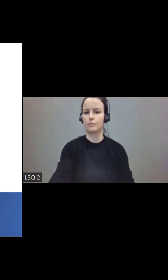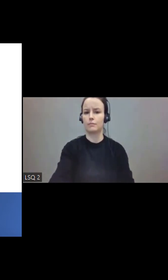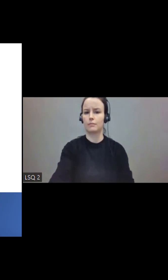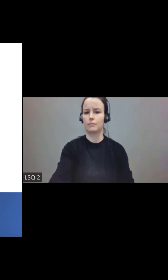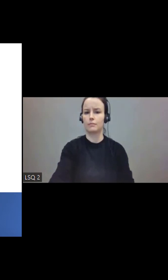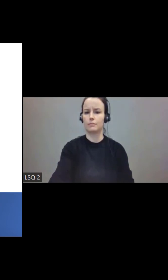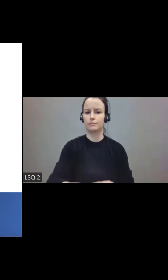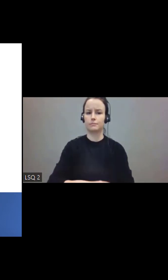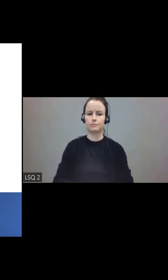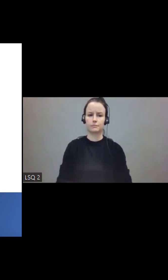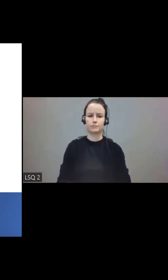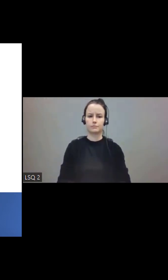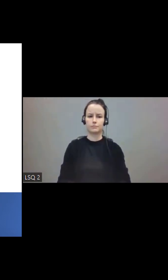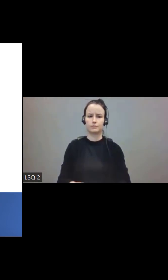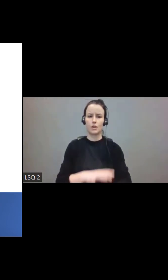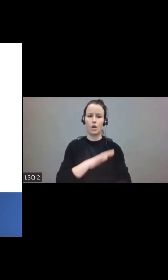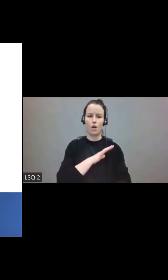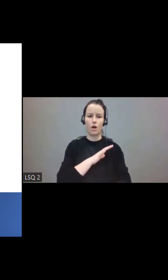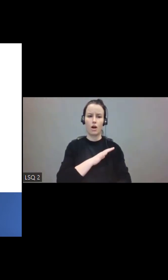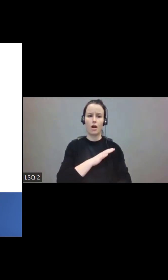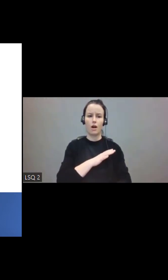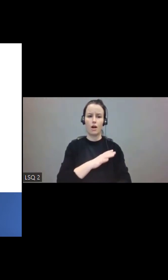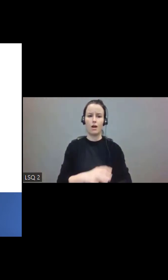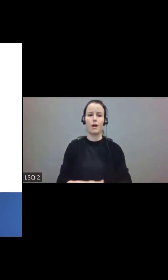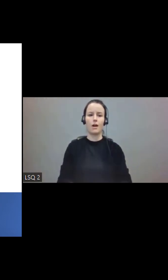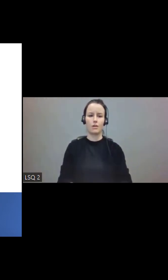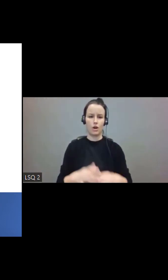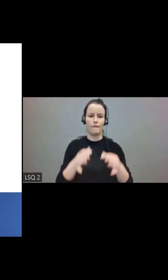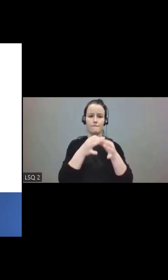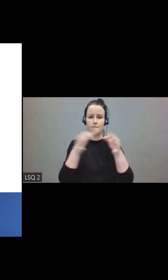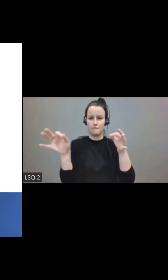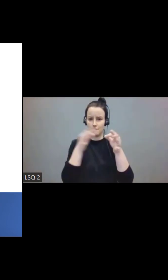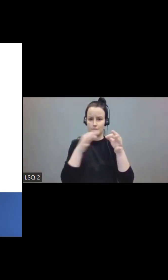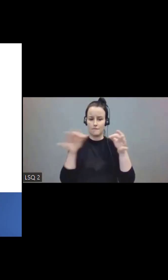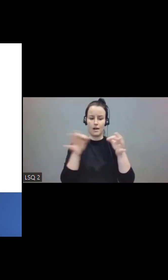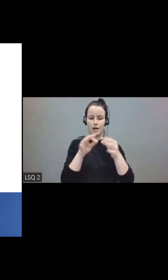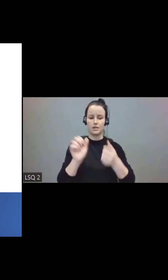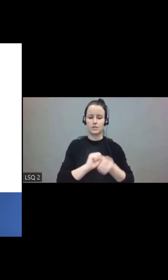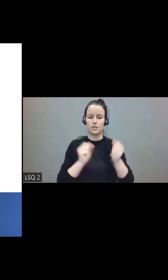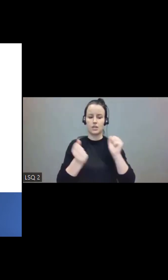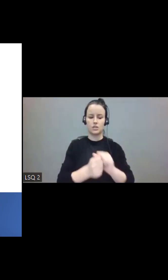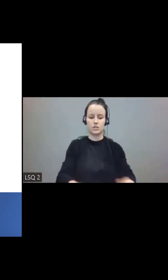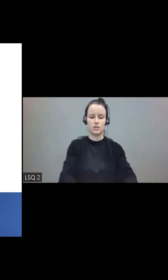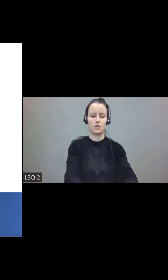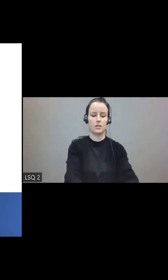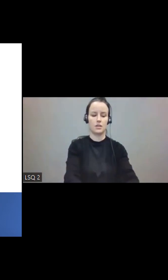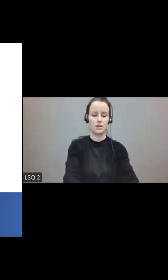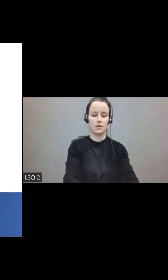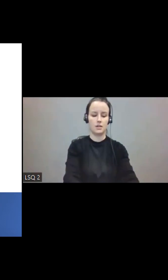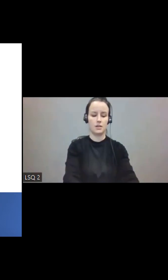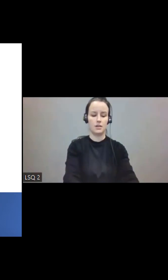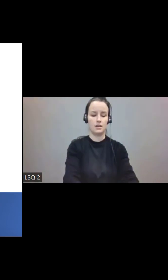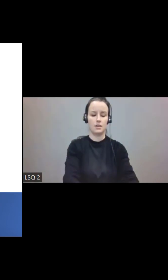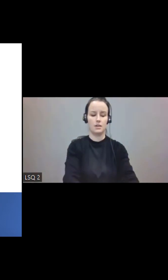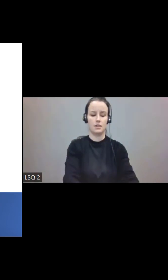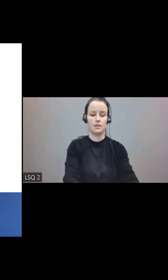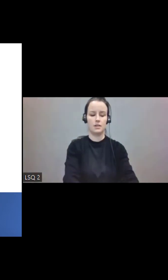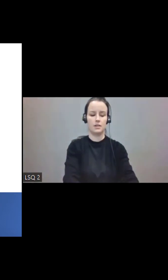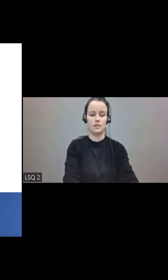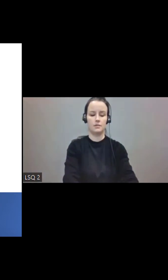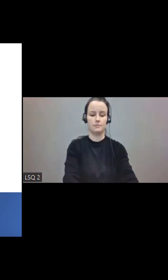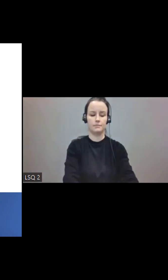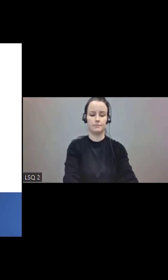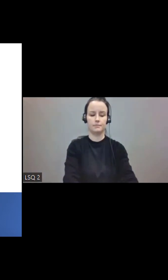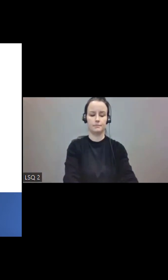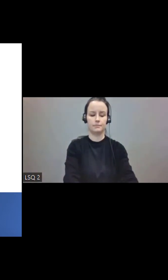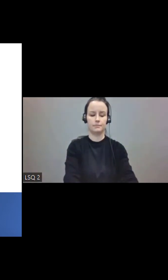après l'atelier d'un demi-jour. Donc, lorsqu'il est entré, il était vulnérable et honnête. Il dit, voici ce que j'ai écrit au